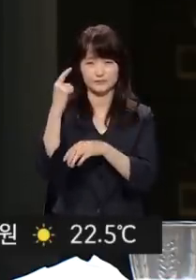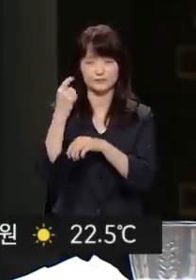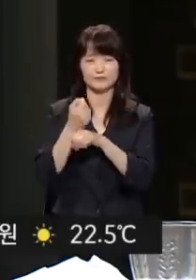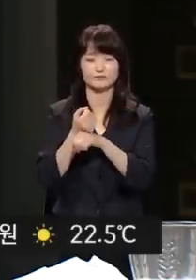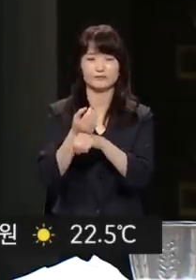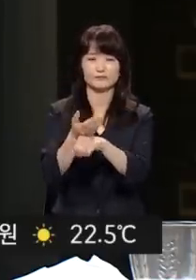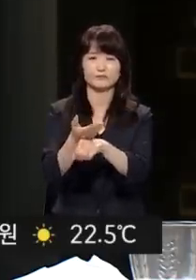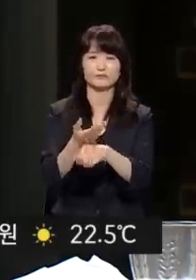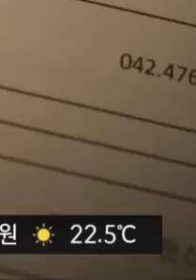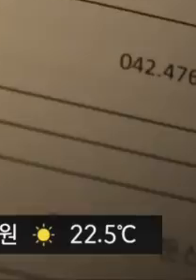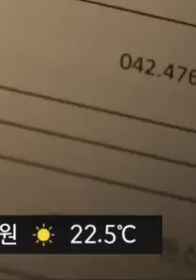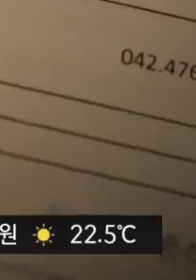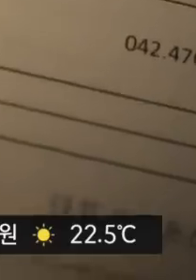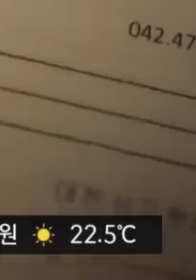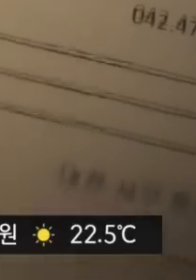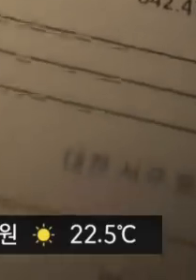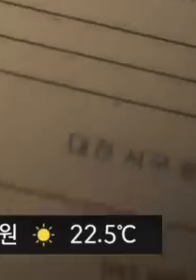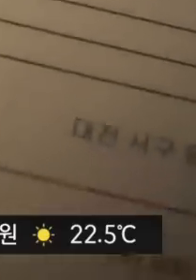이어갑니다